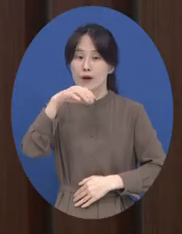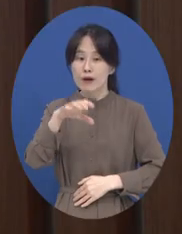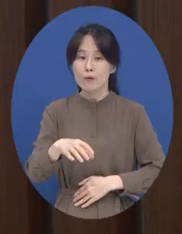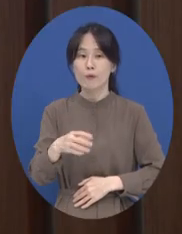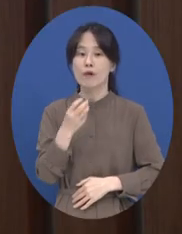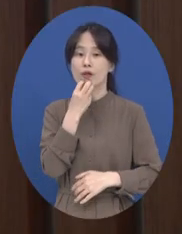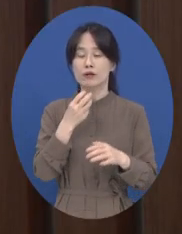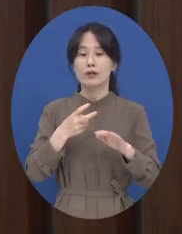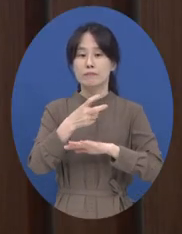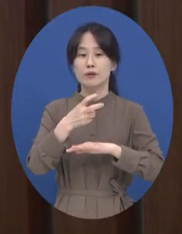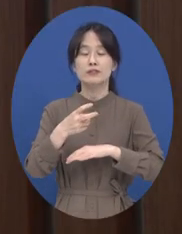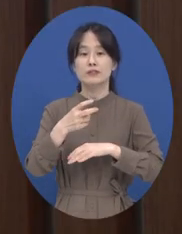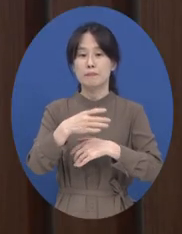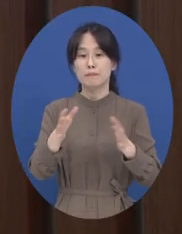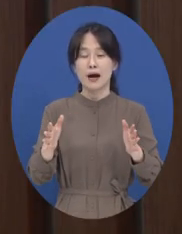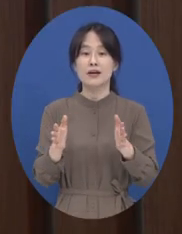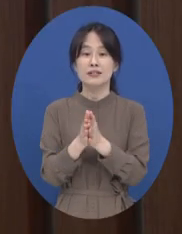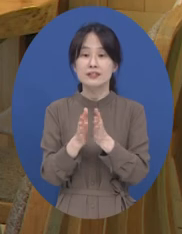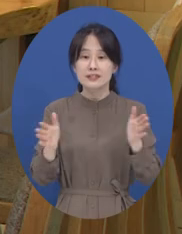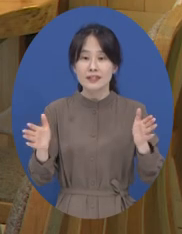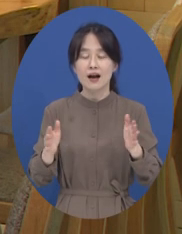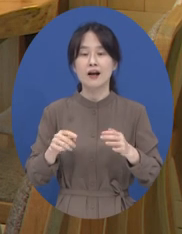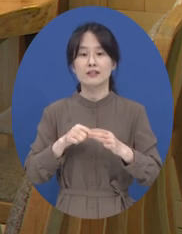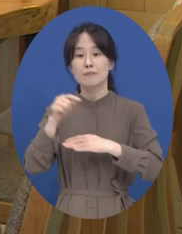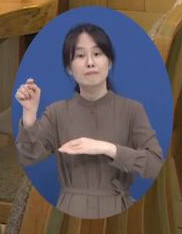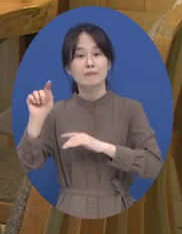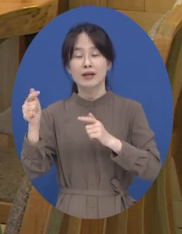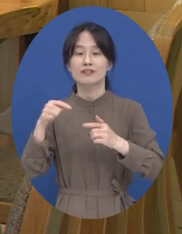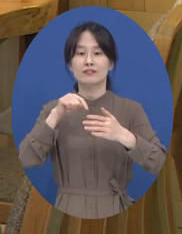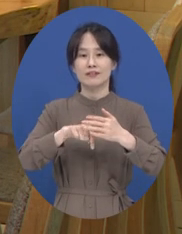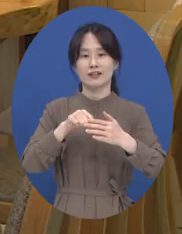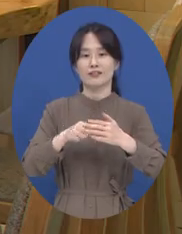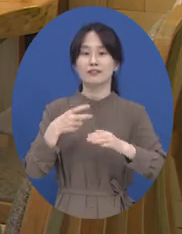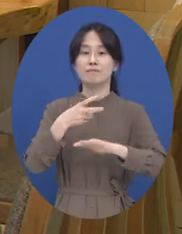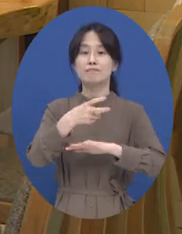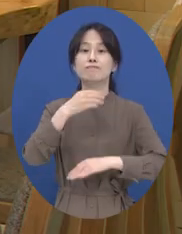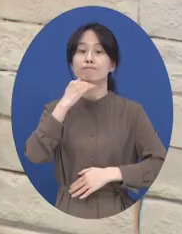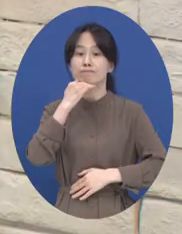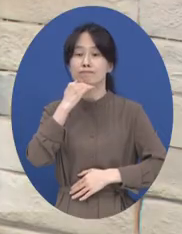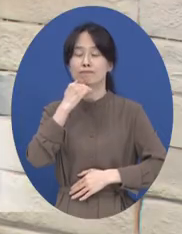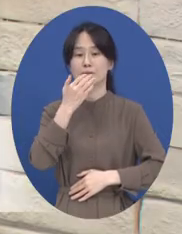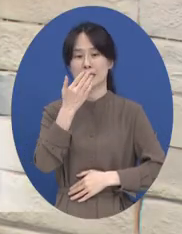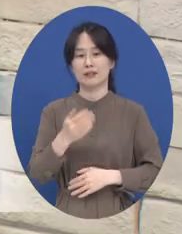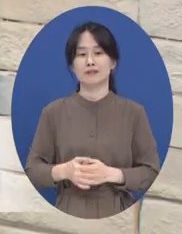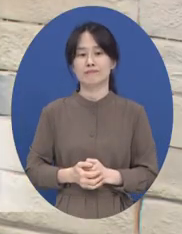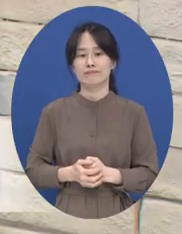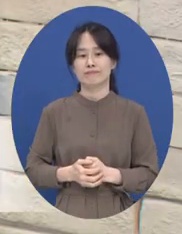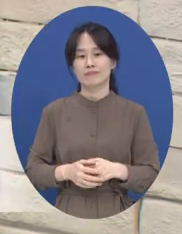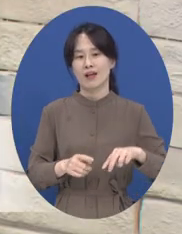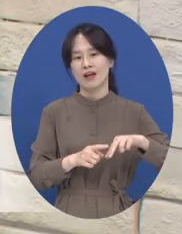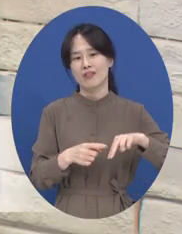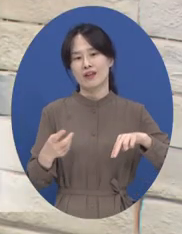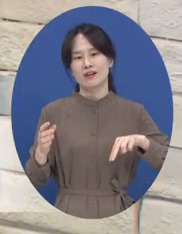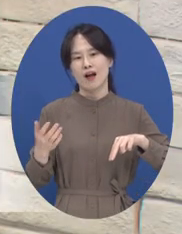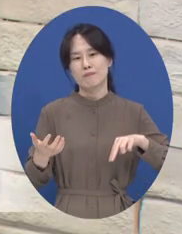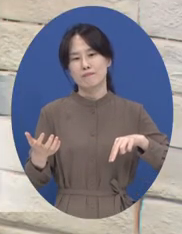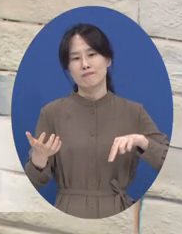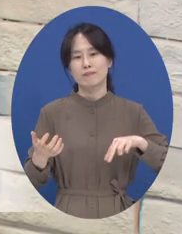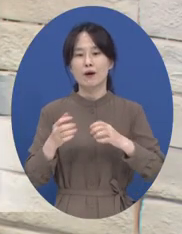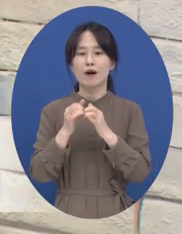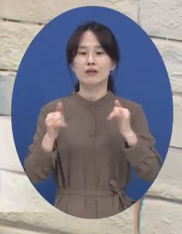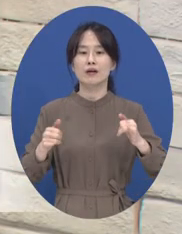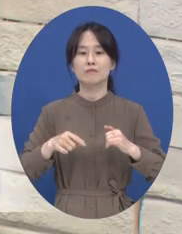라운지 가문을 연기론 이젠 야외가 아닌 실내에서 버스를 기다립니다 발이 더 정말 많이 아프고 있는